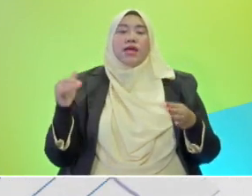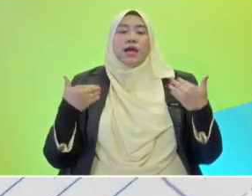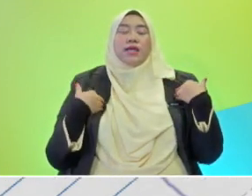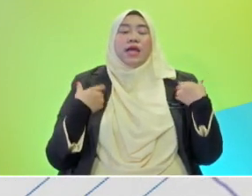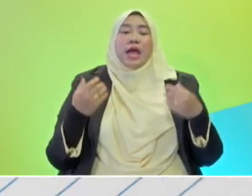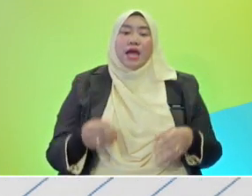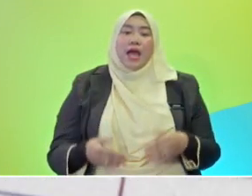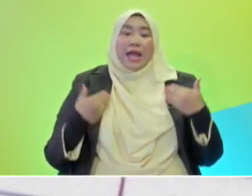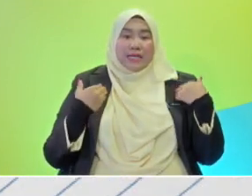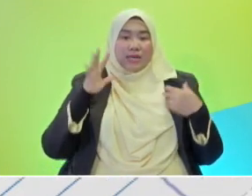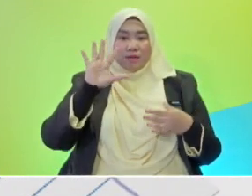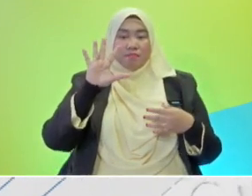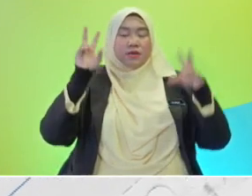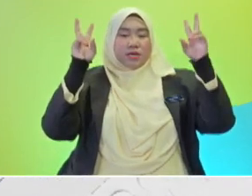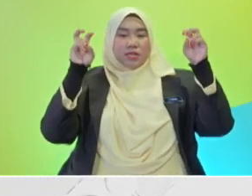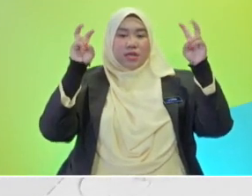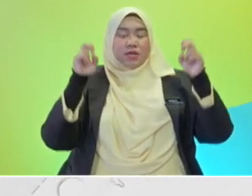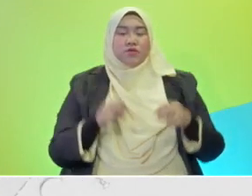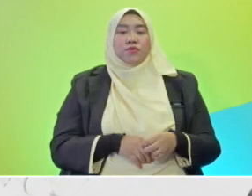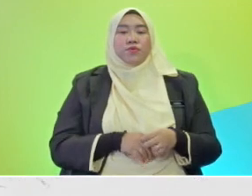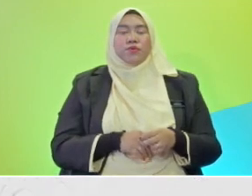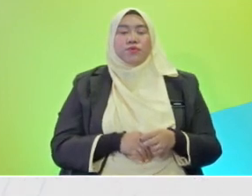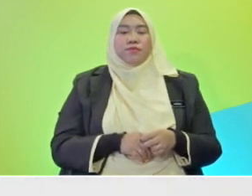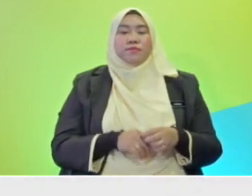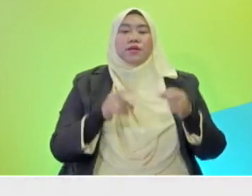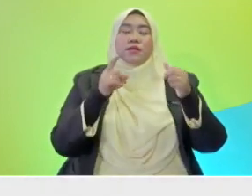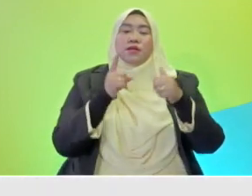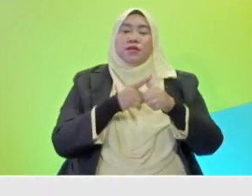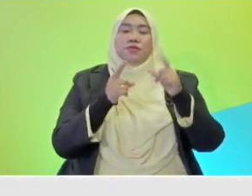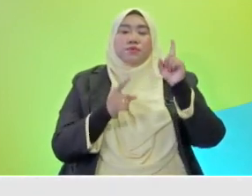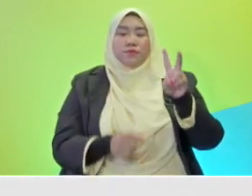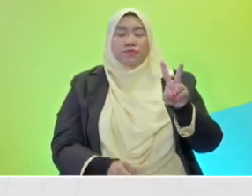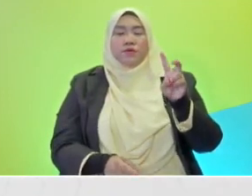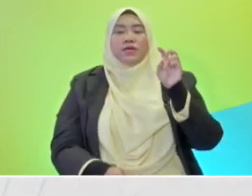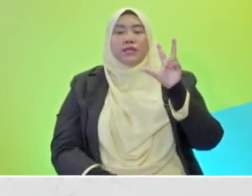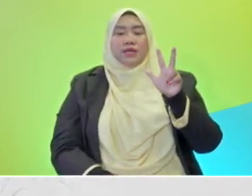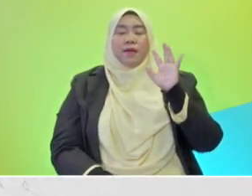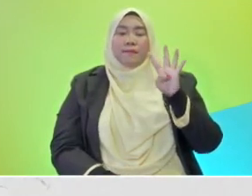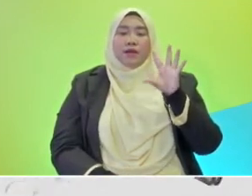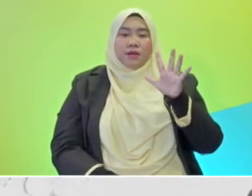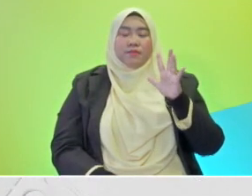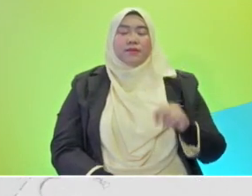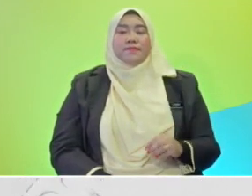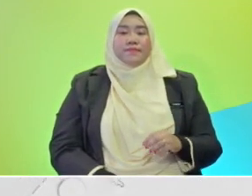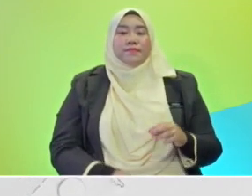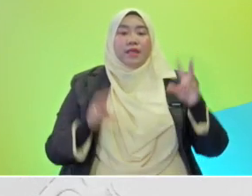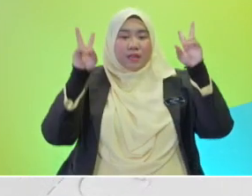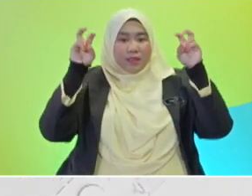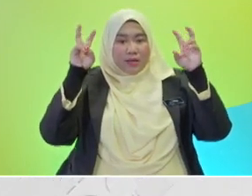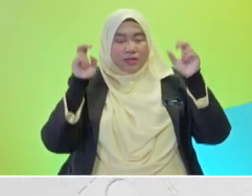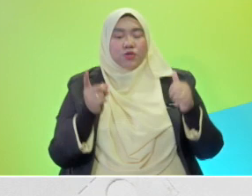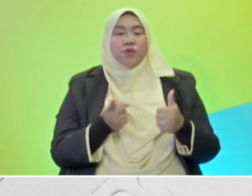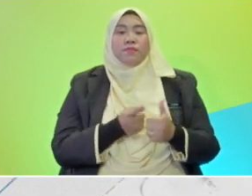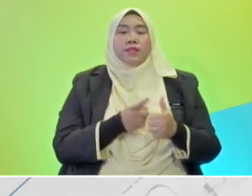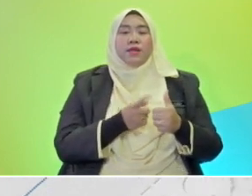tajuk daripada tajuk pertama kedua ketiga keempat dan kelima Baiklah Cikgu tahajud pertama mari belajar